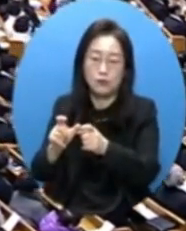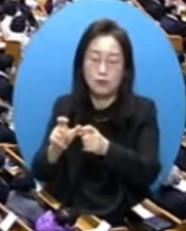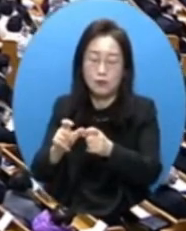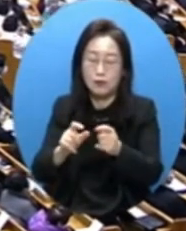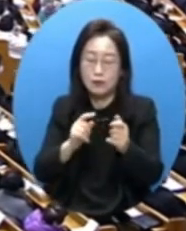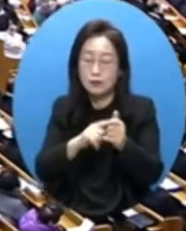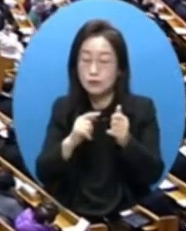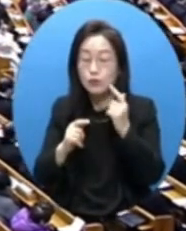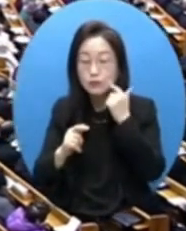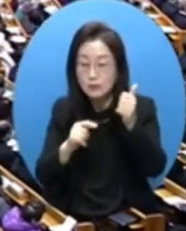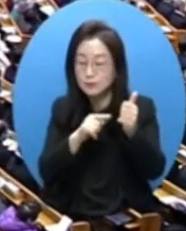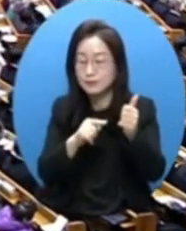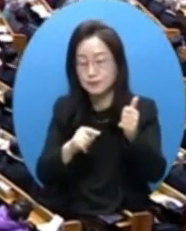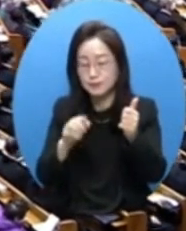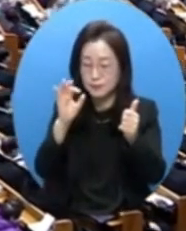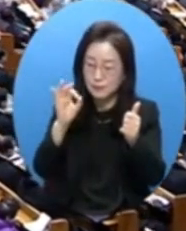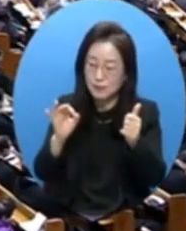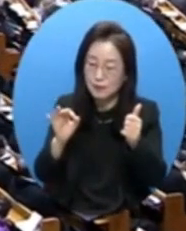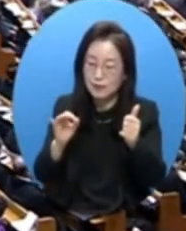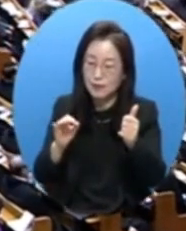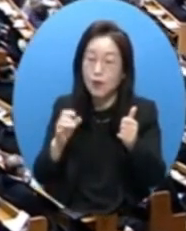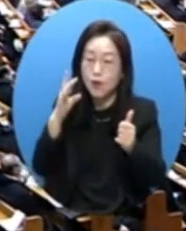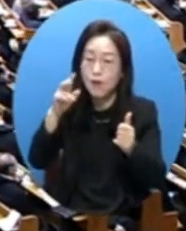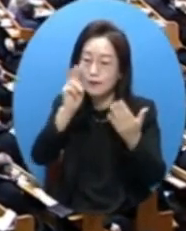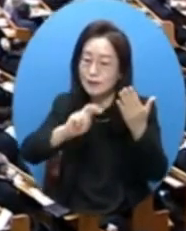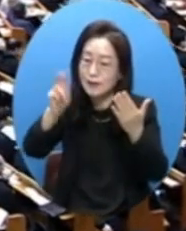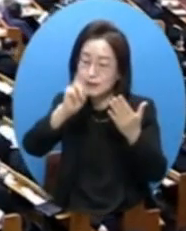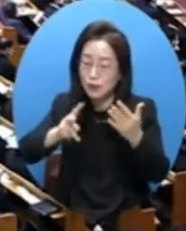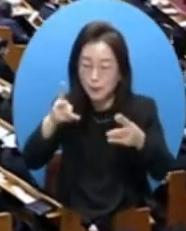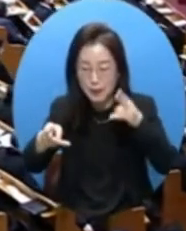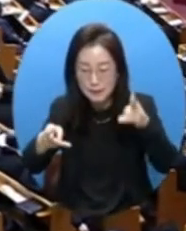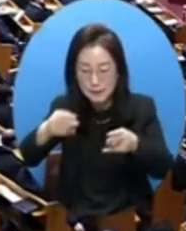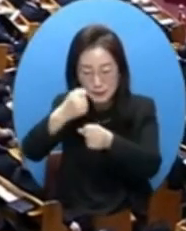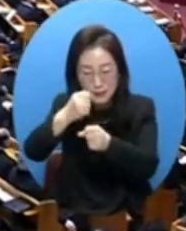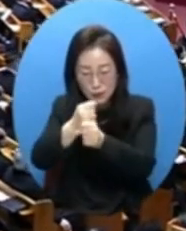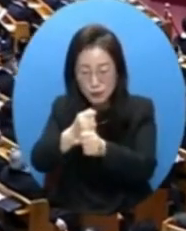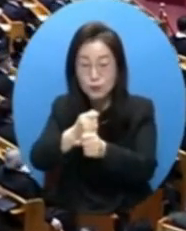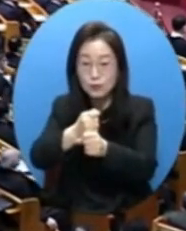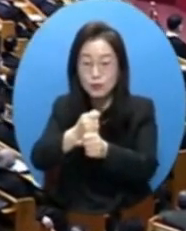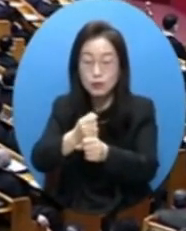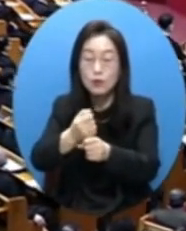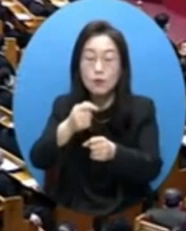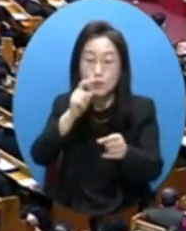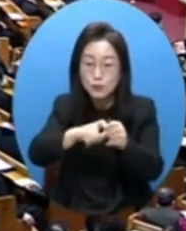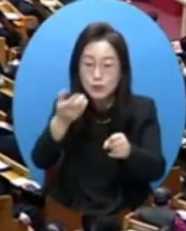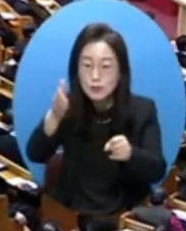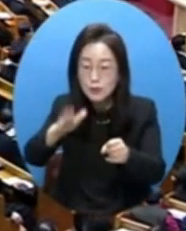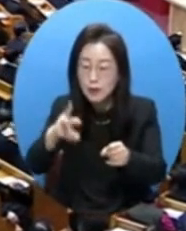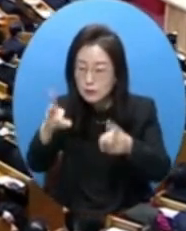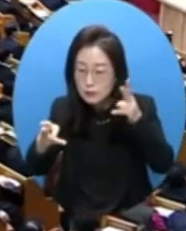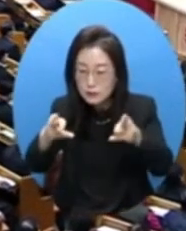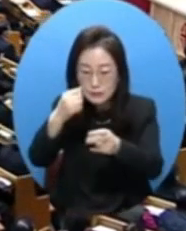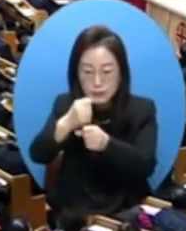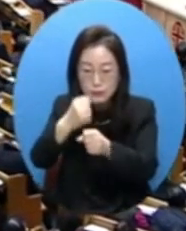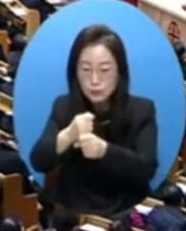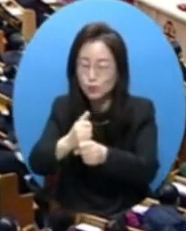목사님이 원래는 찬송가를 편집하기 위해서 올라갔는데 찬송가 편집하는 일은 하지도 제대로